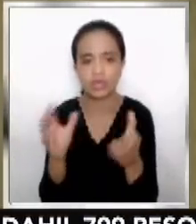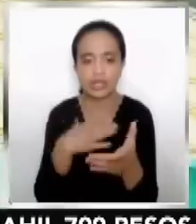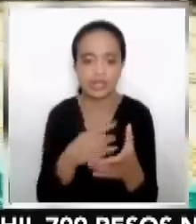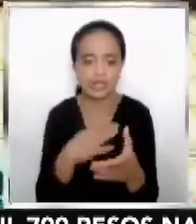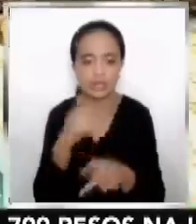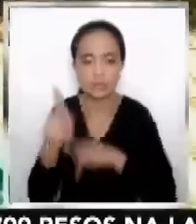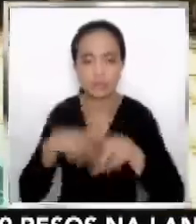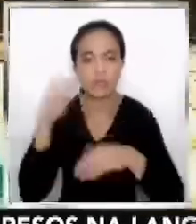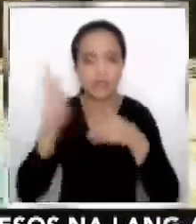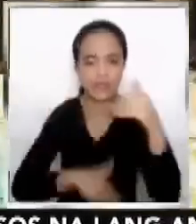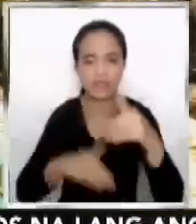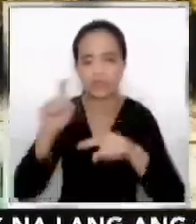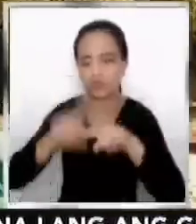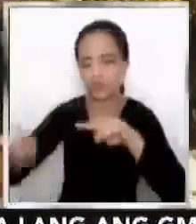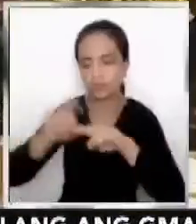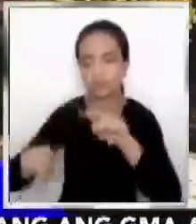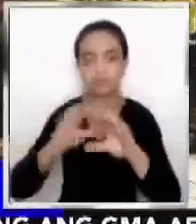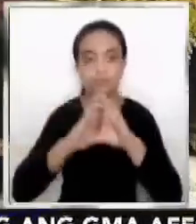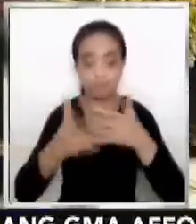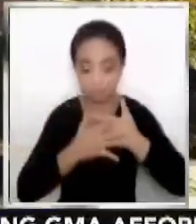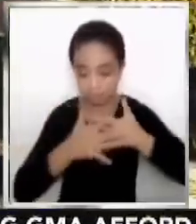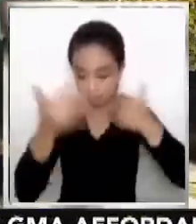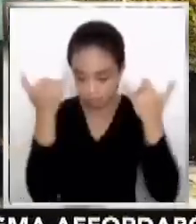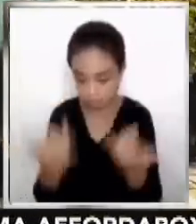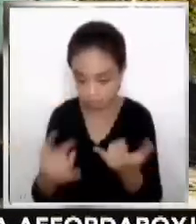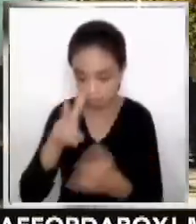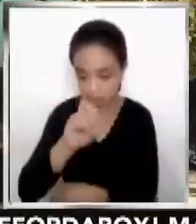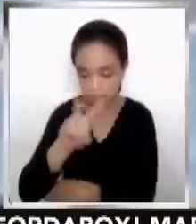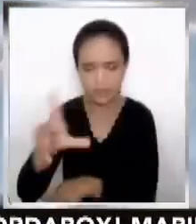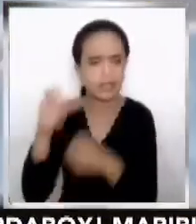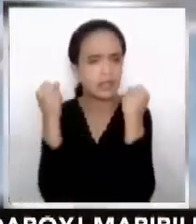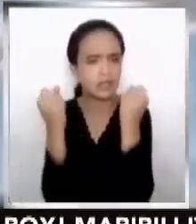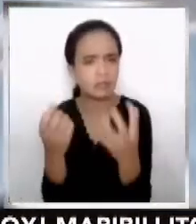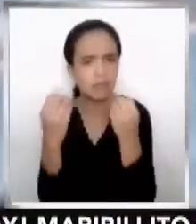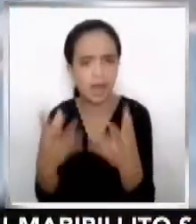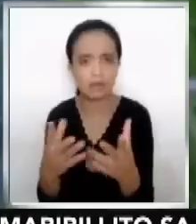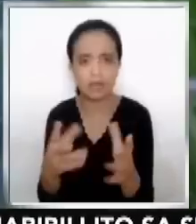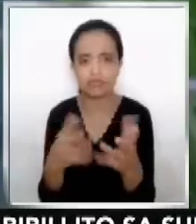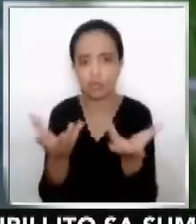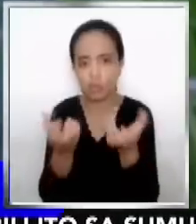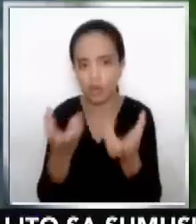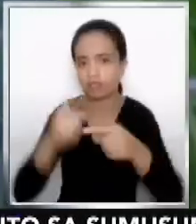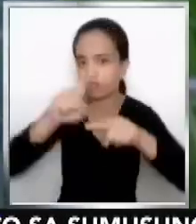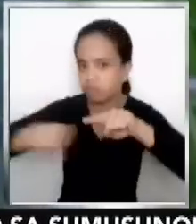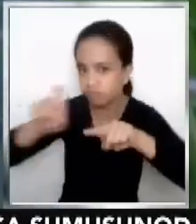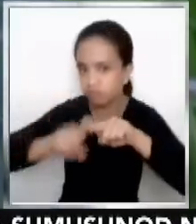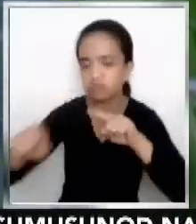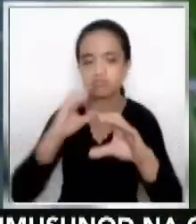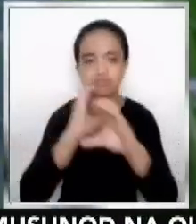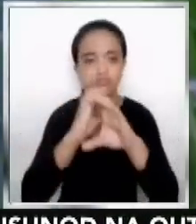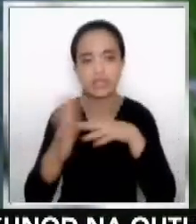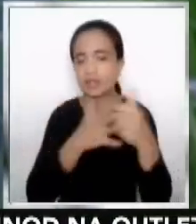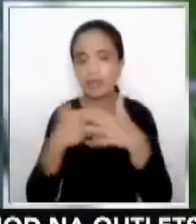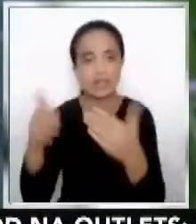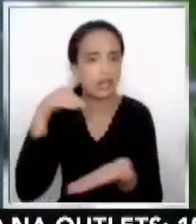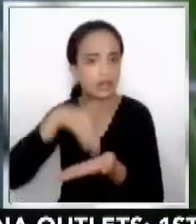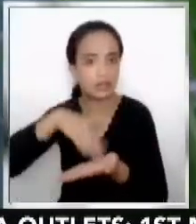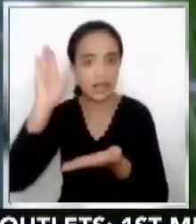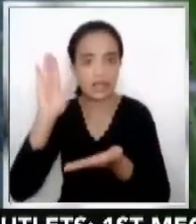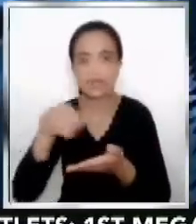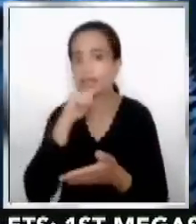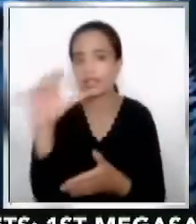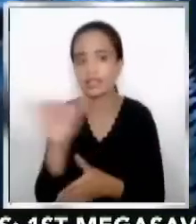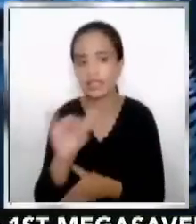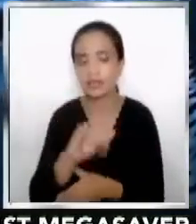ev fast forward to 2023 para Mina ng parami at tumatangkilik sa mga electric vehicle kahit may kamahalan pa rin ito kumpara sa mga sasakyang de